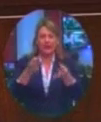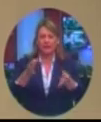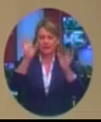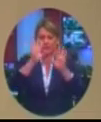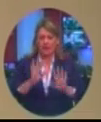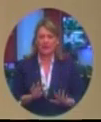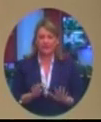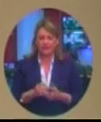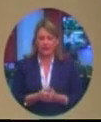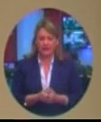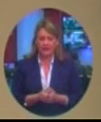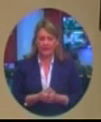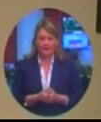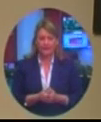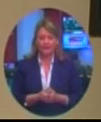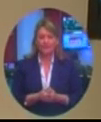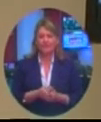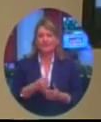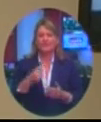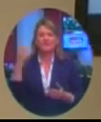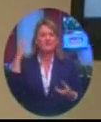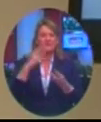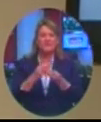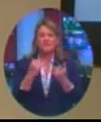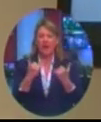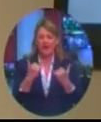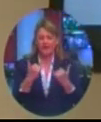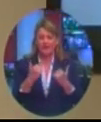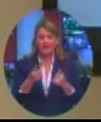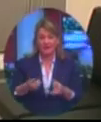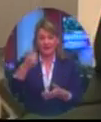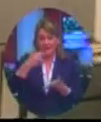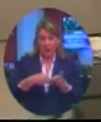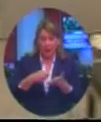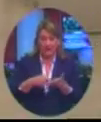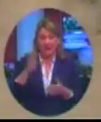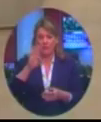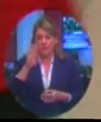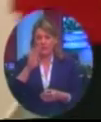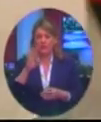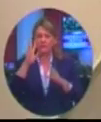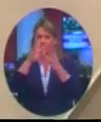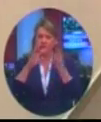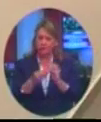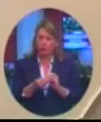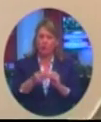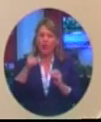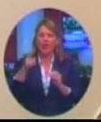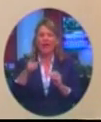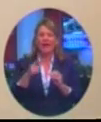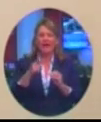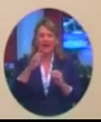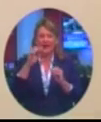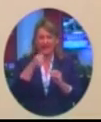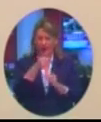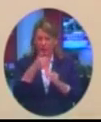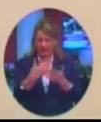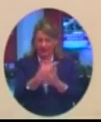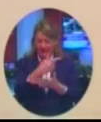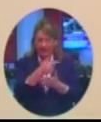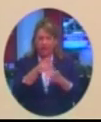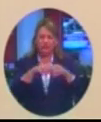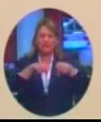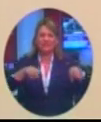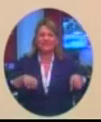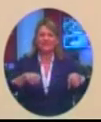כאן. תקציר הפרקים הקודמים. כחלון ונתניהו סיכמו כי הוקם תאגיד חדשות נפרד לתאגיד השידור הציבורי. לשם